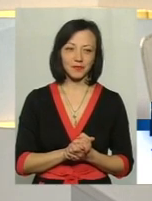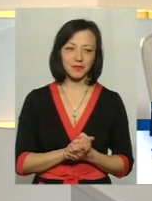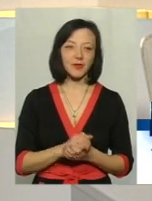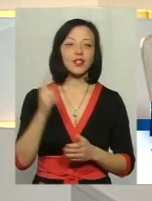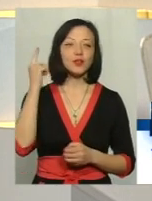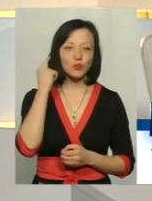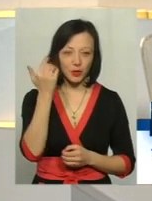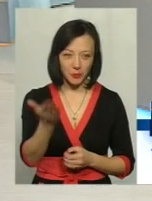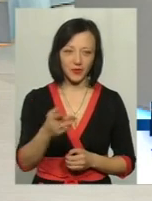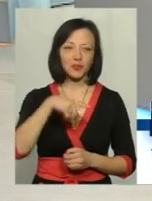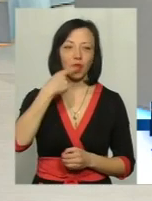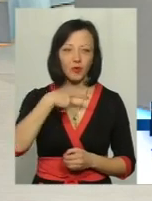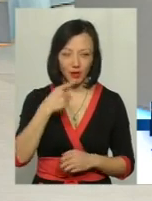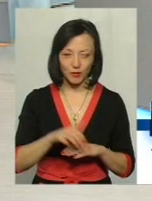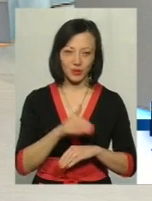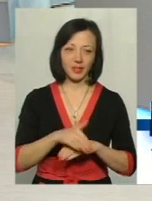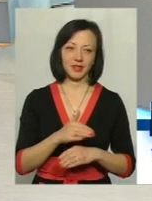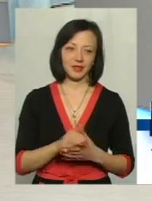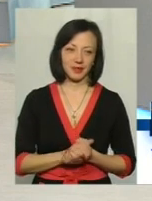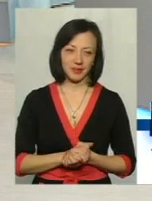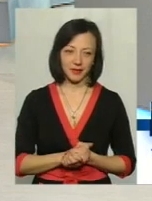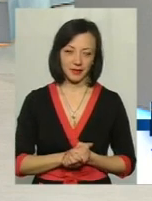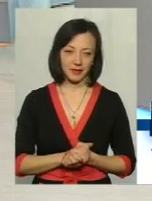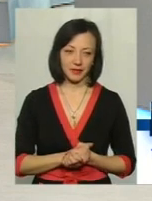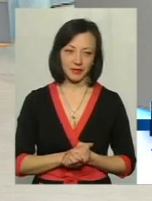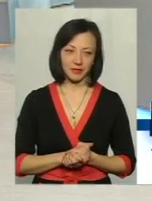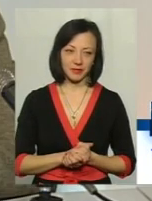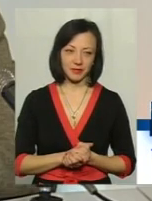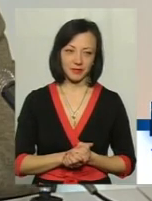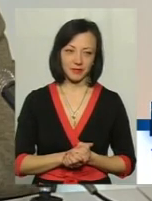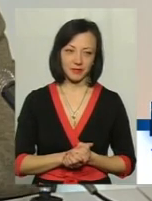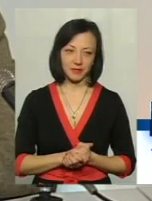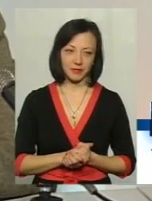Шановний... Алло. Говоріть, будь ласка, шановний глядач.